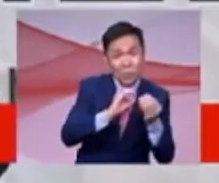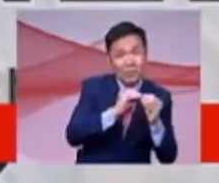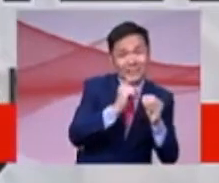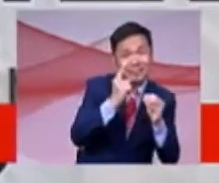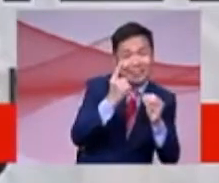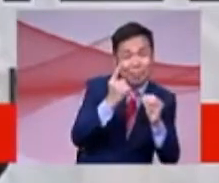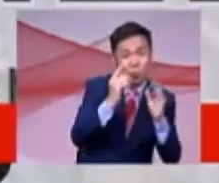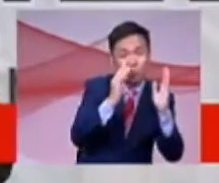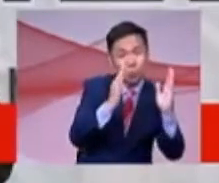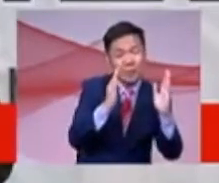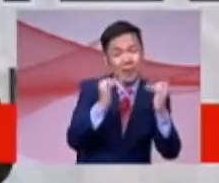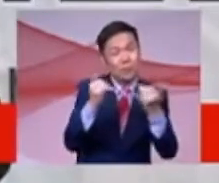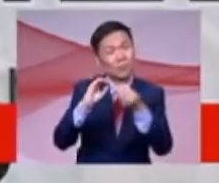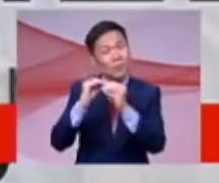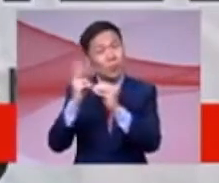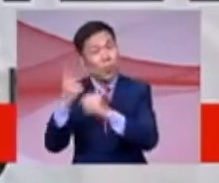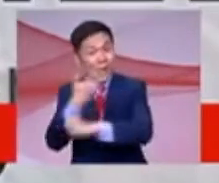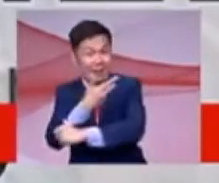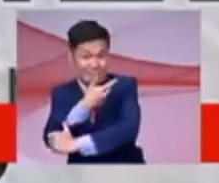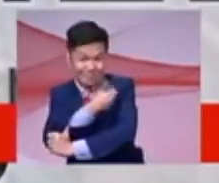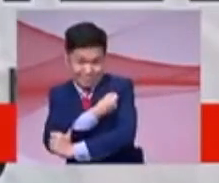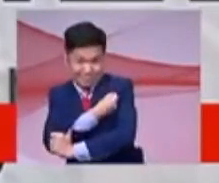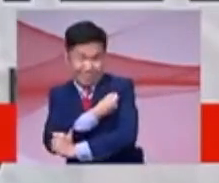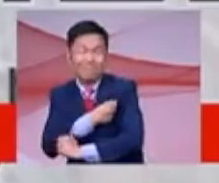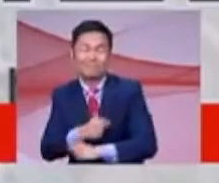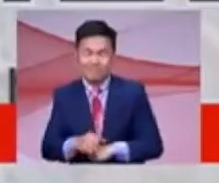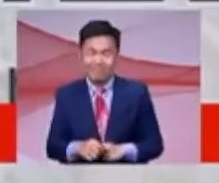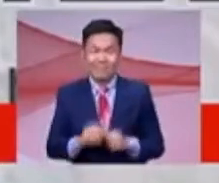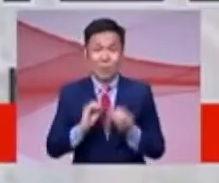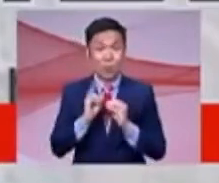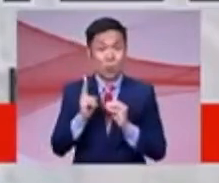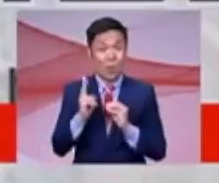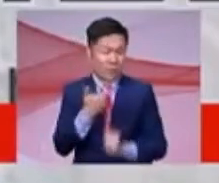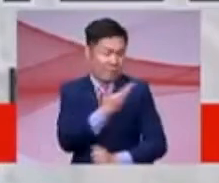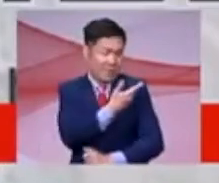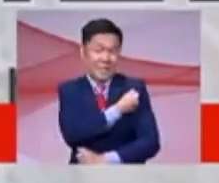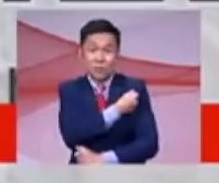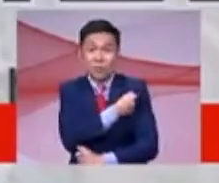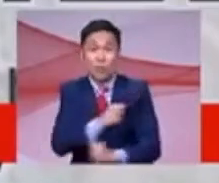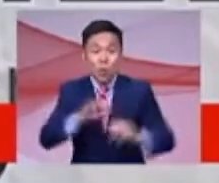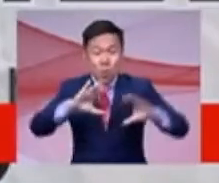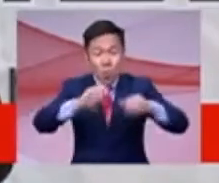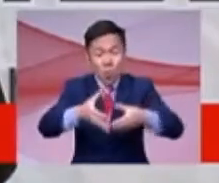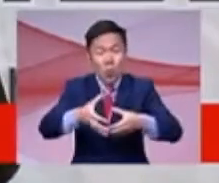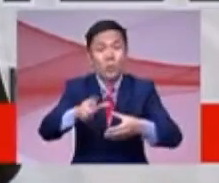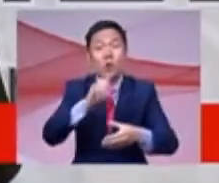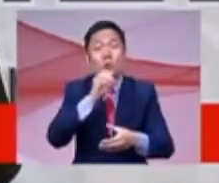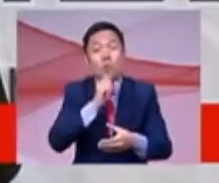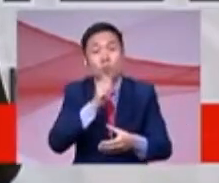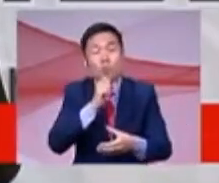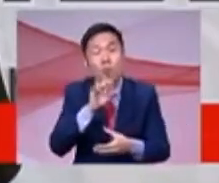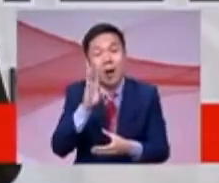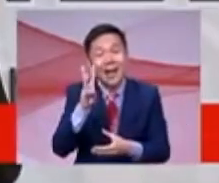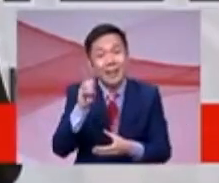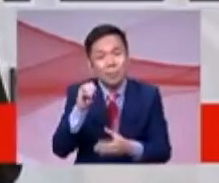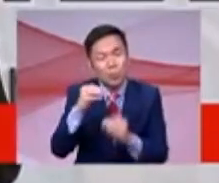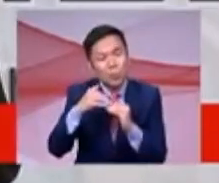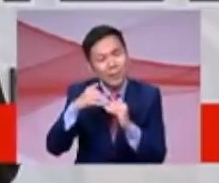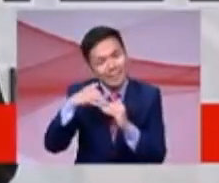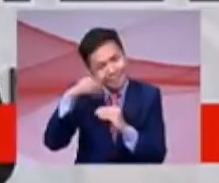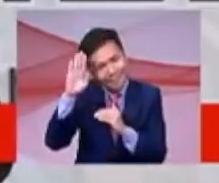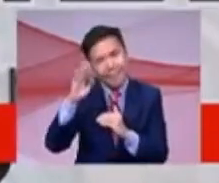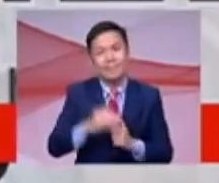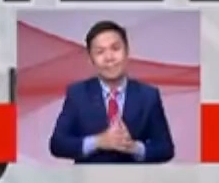kita masuk ke fasa 2, dan fasa 2 kita khususkan kepada mereka yang berusia 60 tahun ke atas